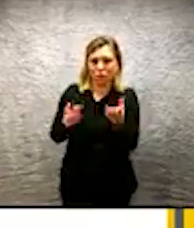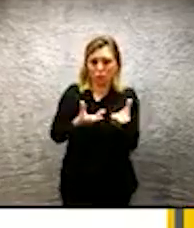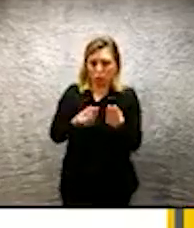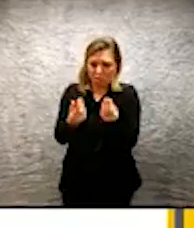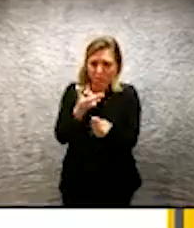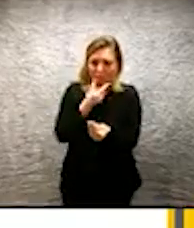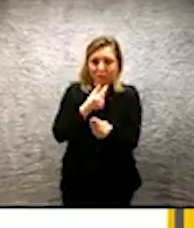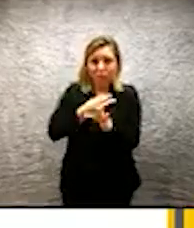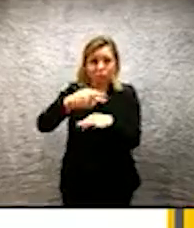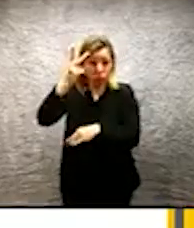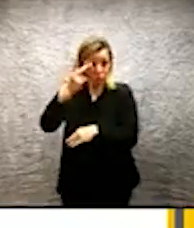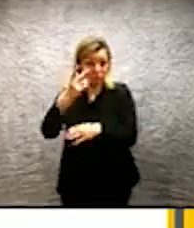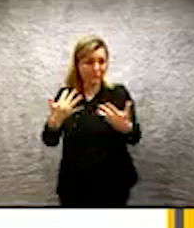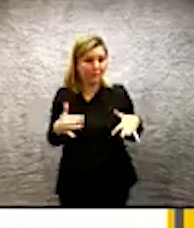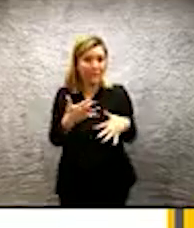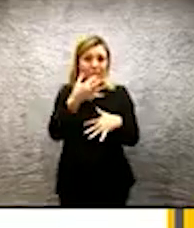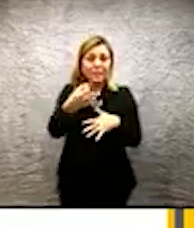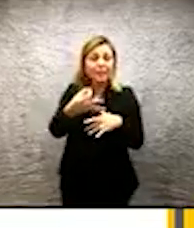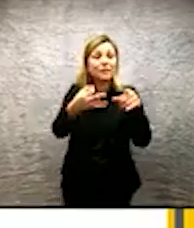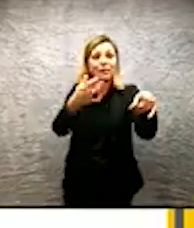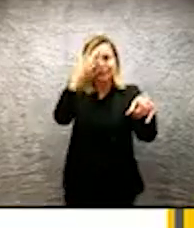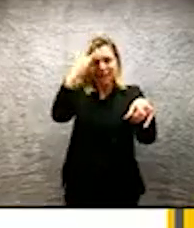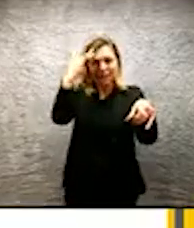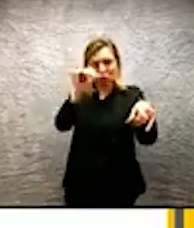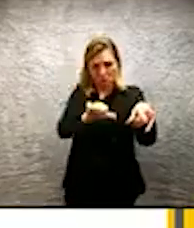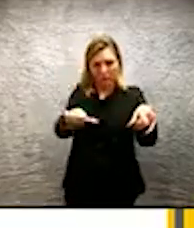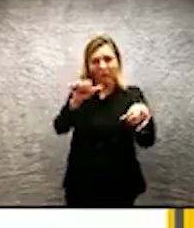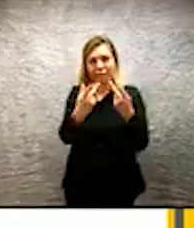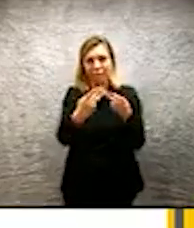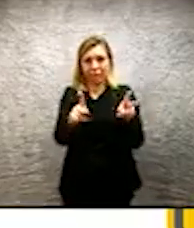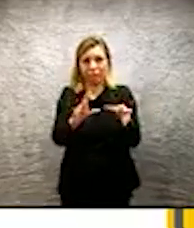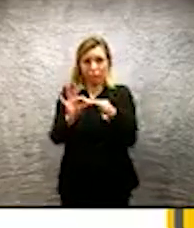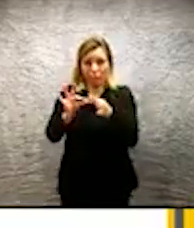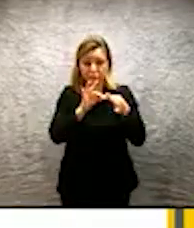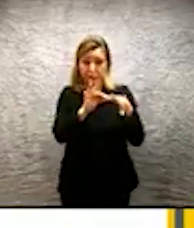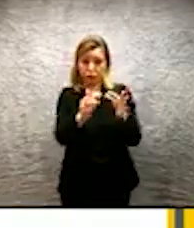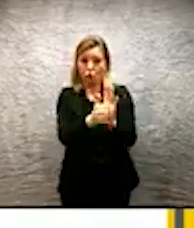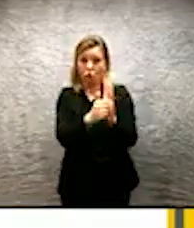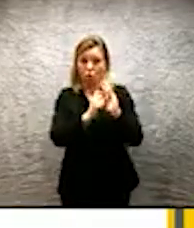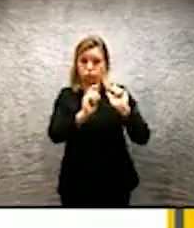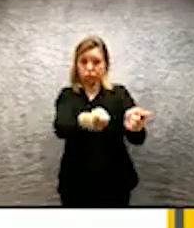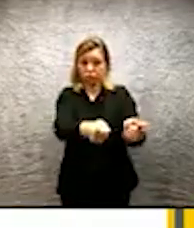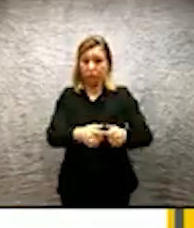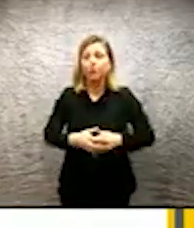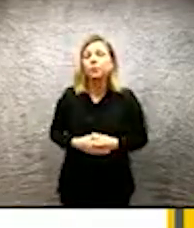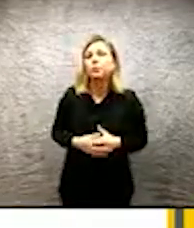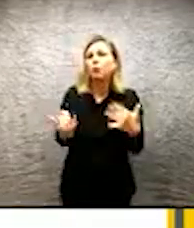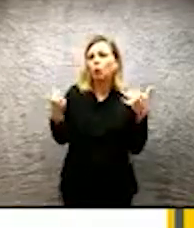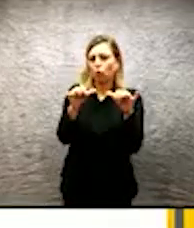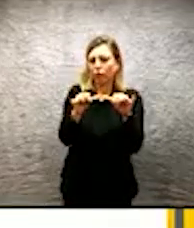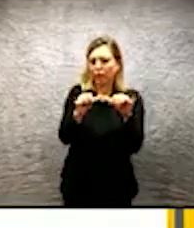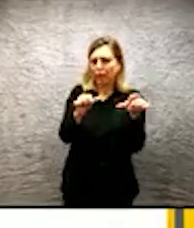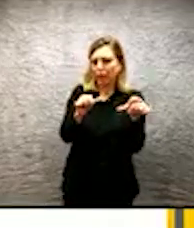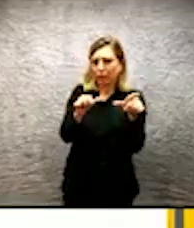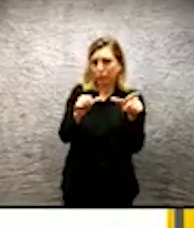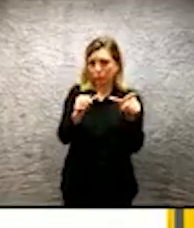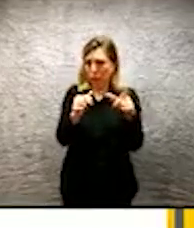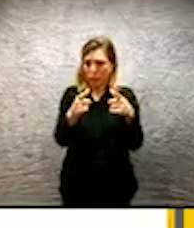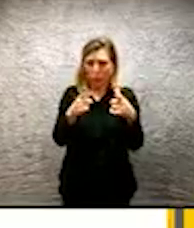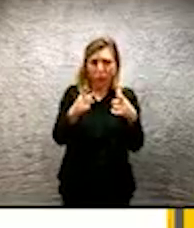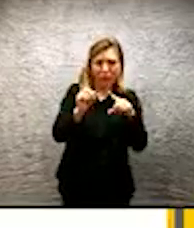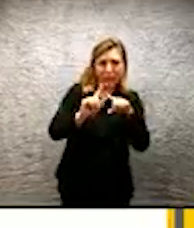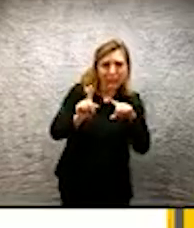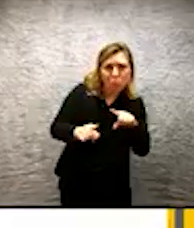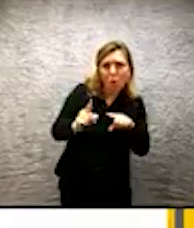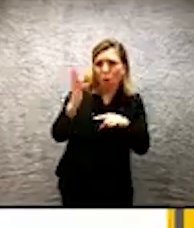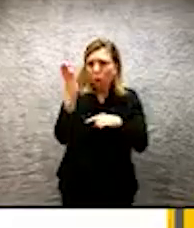l'a dit, la ville de Saint-André sera ville coordinatrice. Son rôle sera d'évaluer les besoins en équipement,